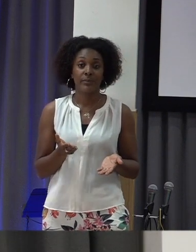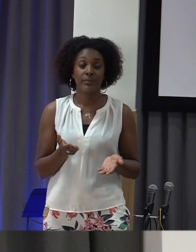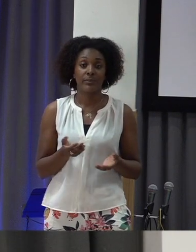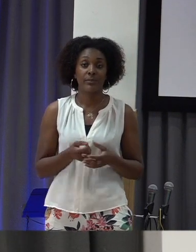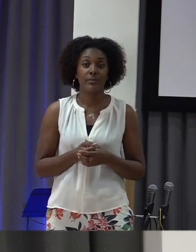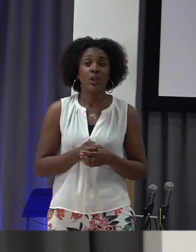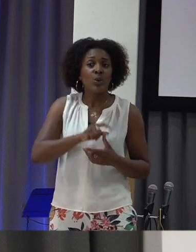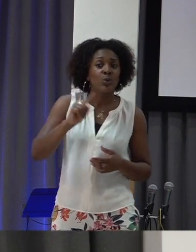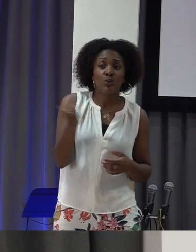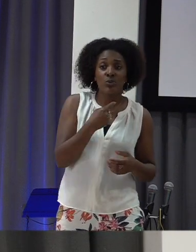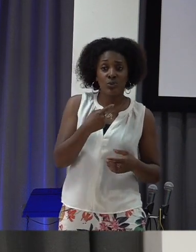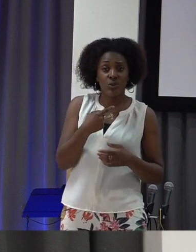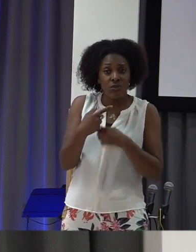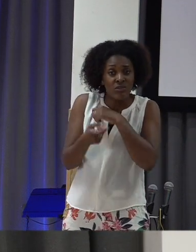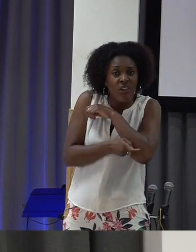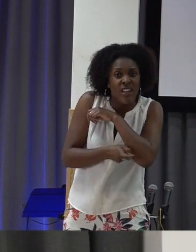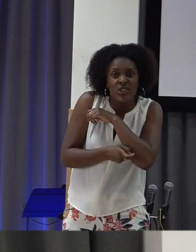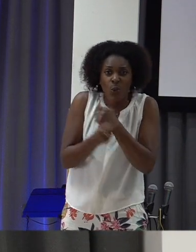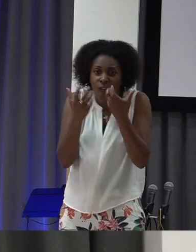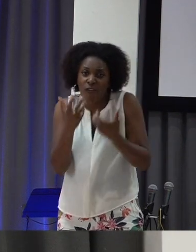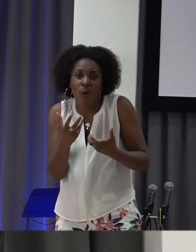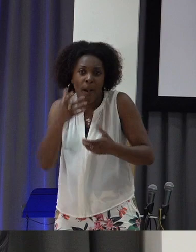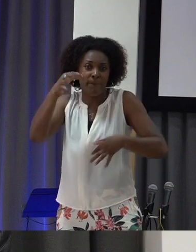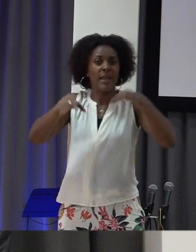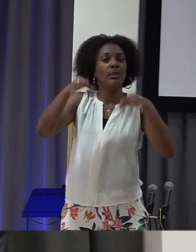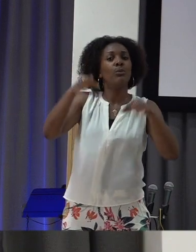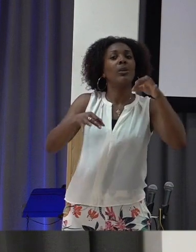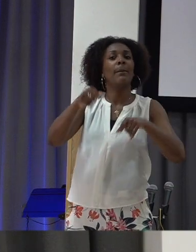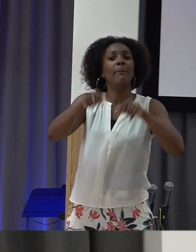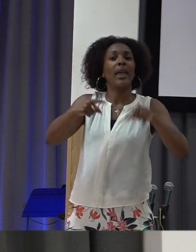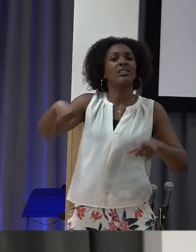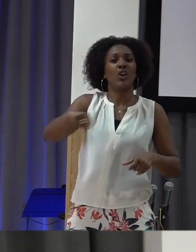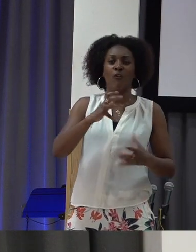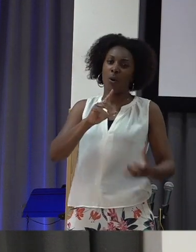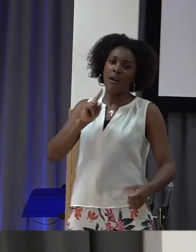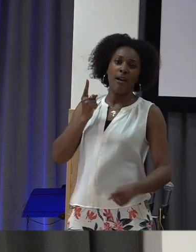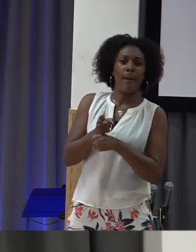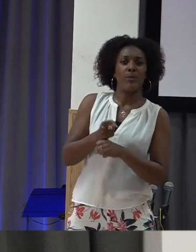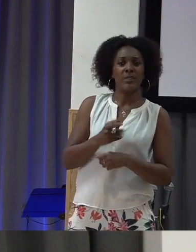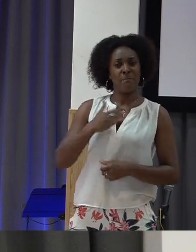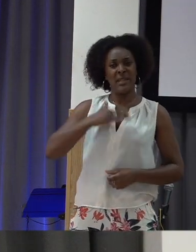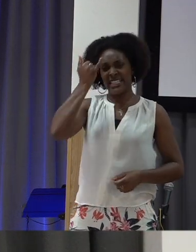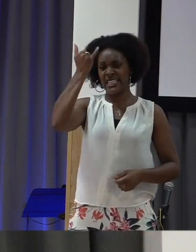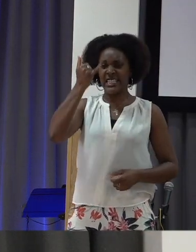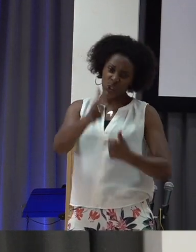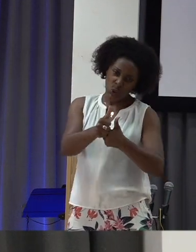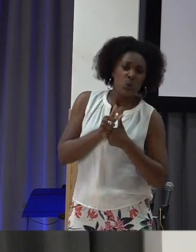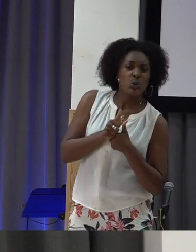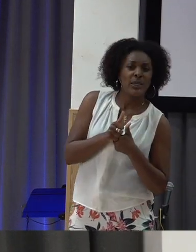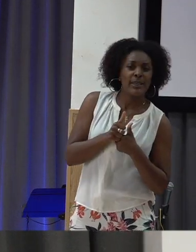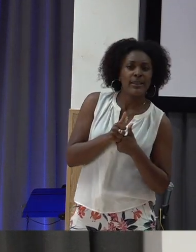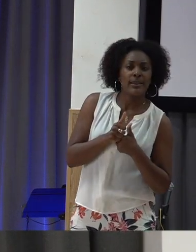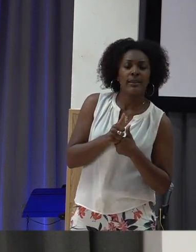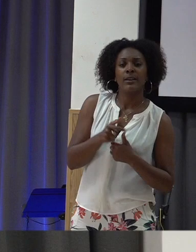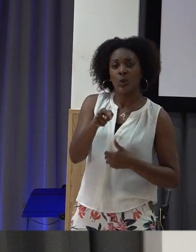la tentation de vouloir manipuler autrui, de lui imposer nos idées et nos manières de faire